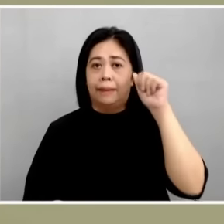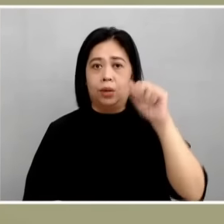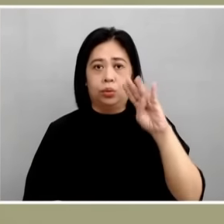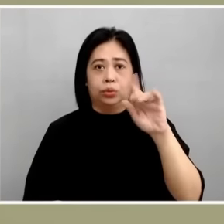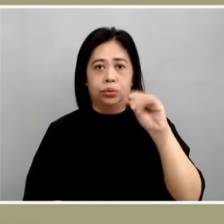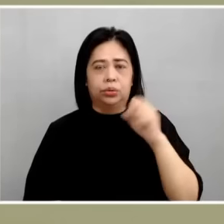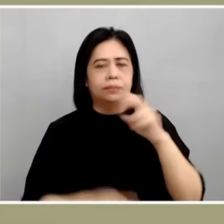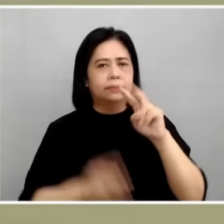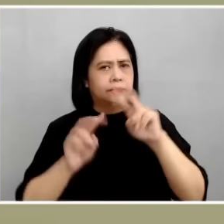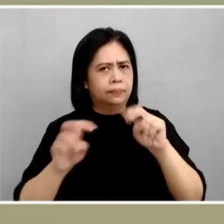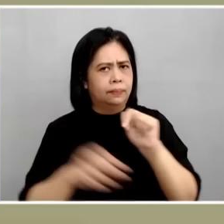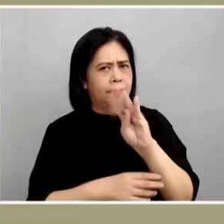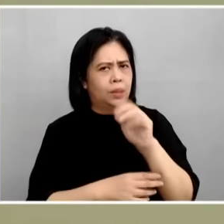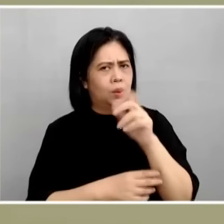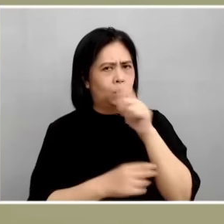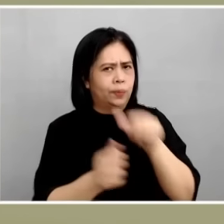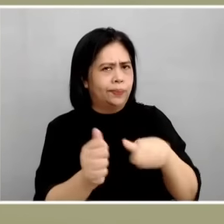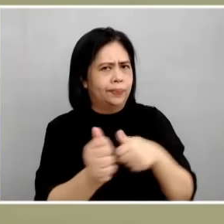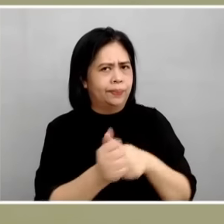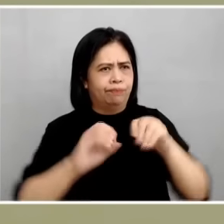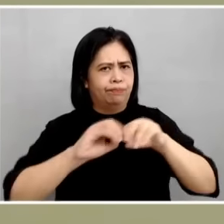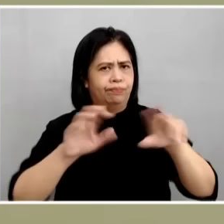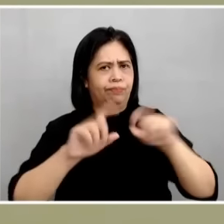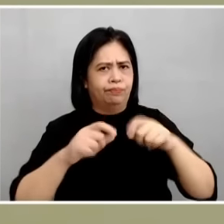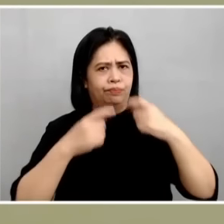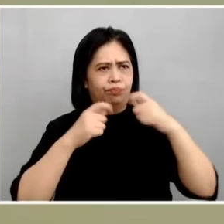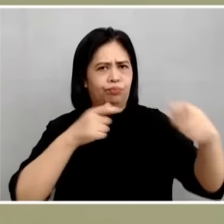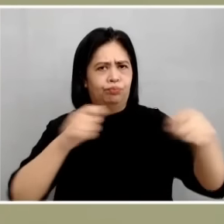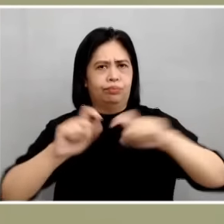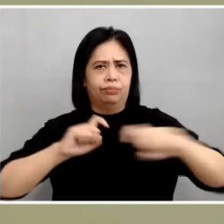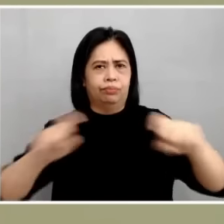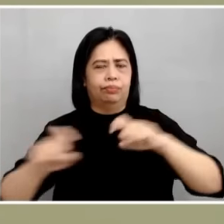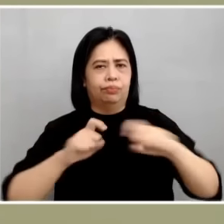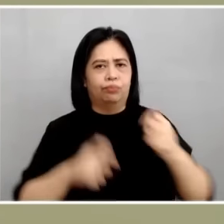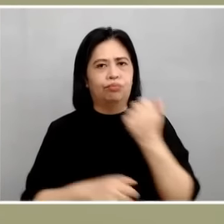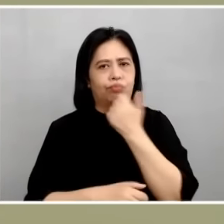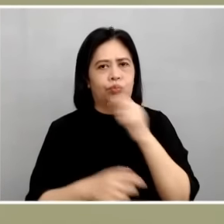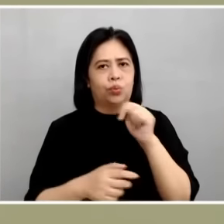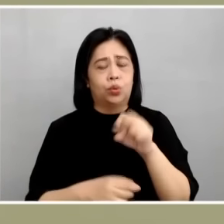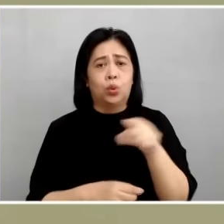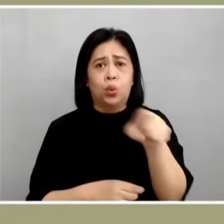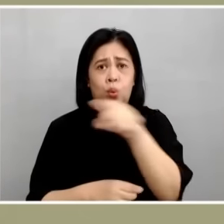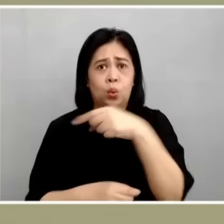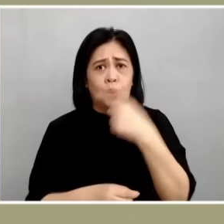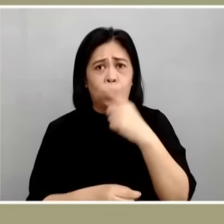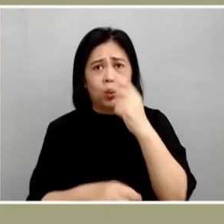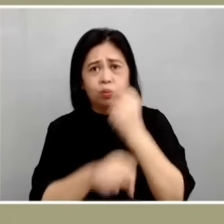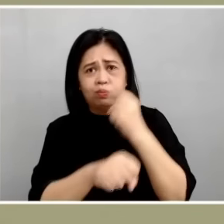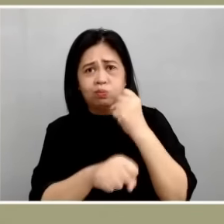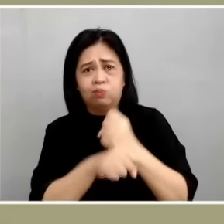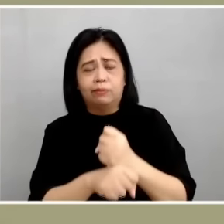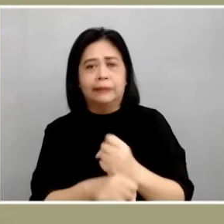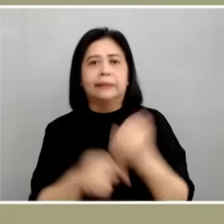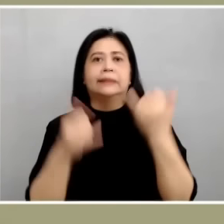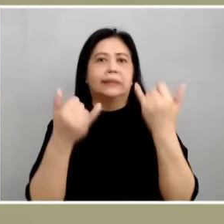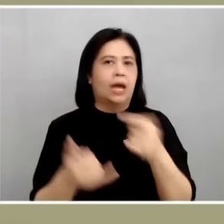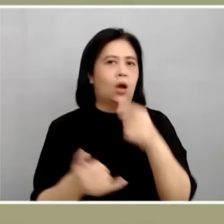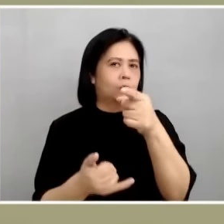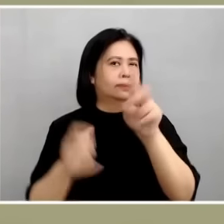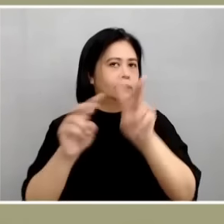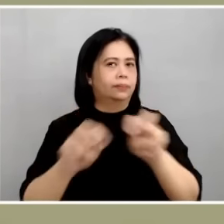sa NBI ang mga nasa likod ng pagpapakalat ng maling balita. Sa mga nanggugulo, ngayon pa lang iniimbestigahan na kayo